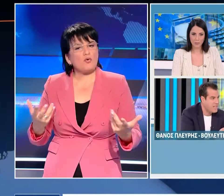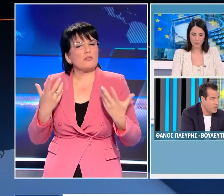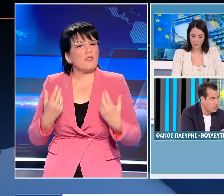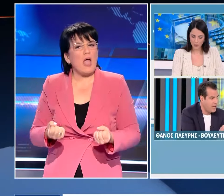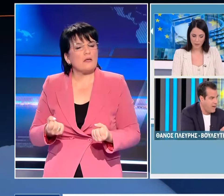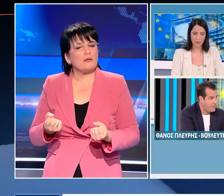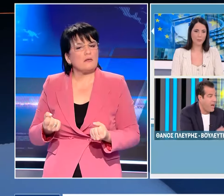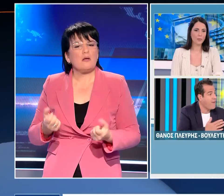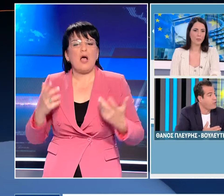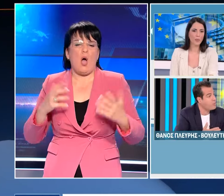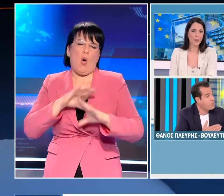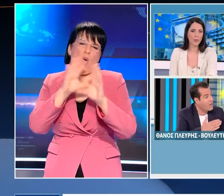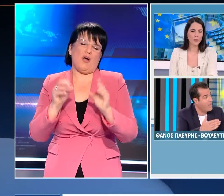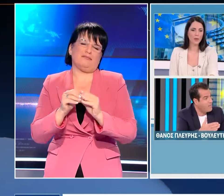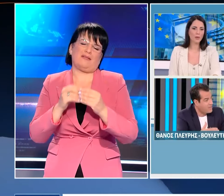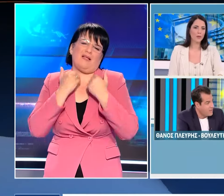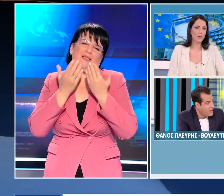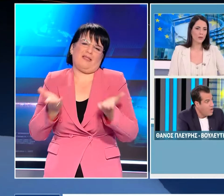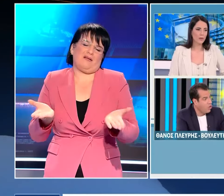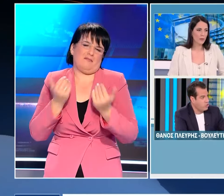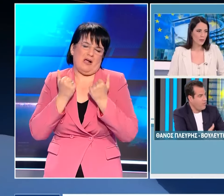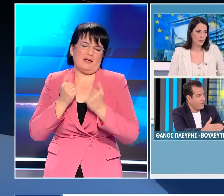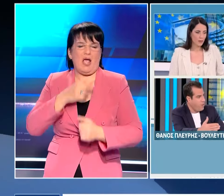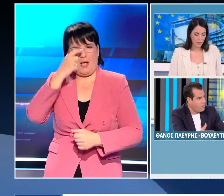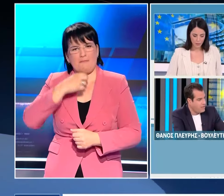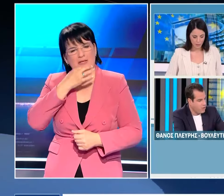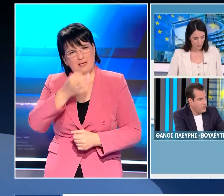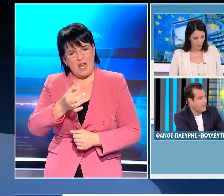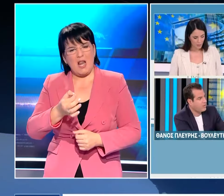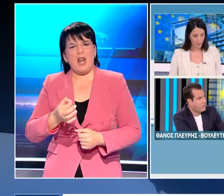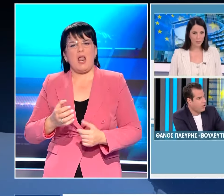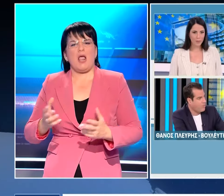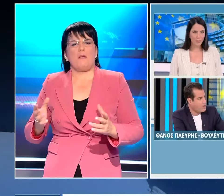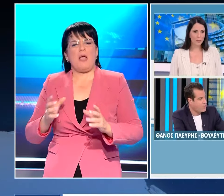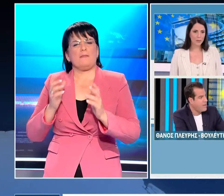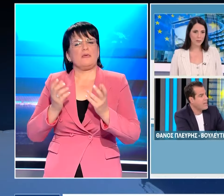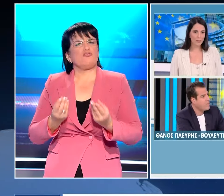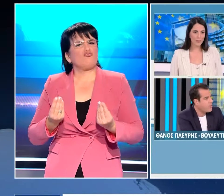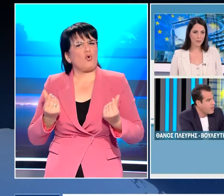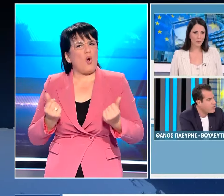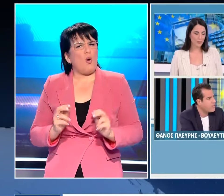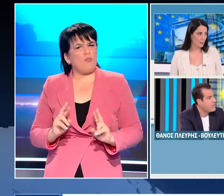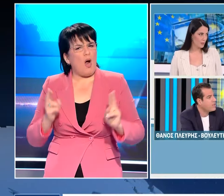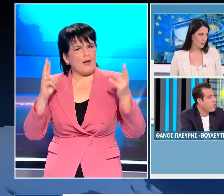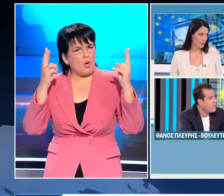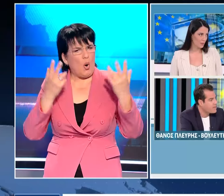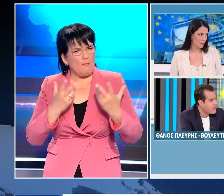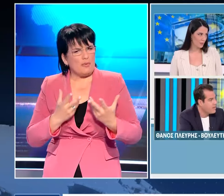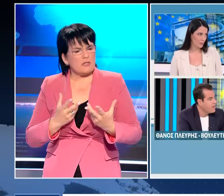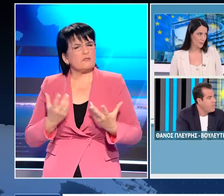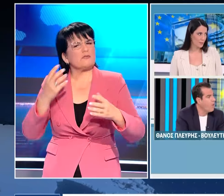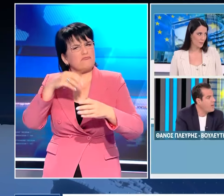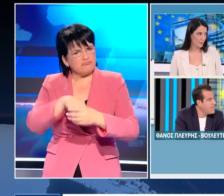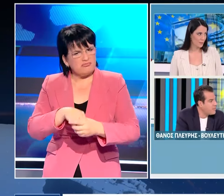Δεν γίνονται αυτά. Αυτό όμως που λέμε εμείς είναι, στο βαθμό που δεν τηρούνται θα το ενεργοποιήσουμε και προφανώς αυτή η